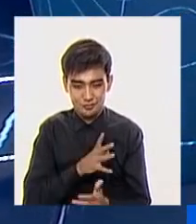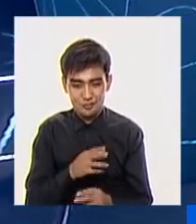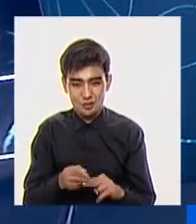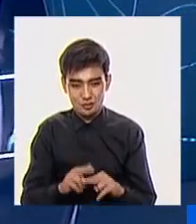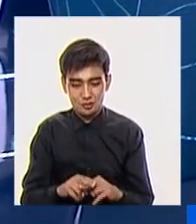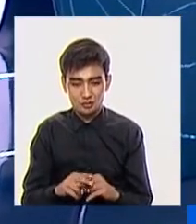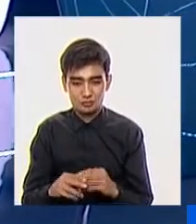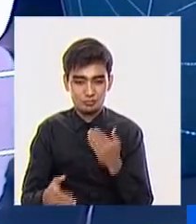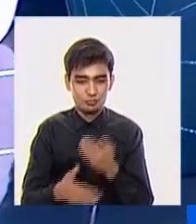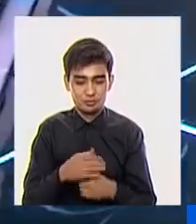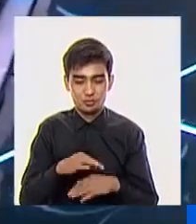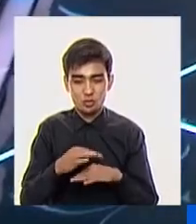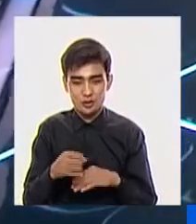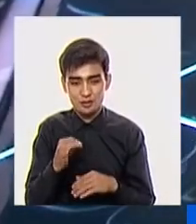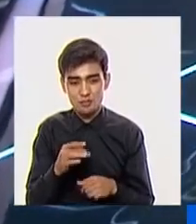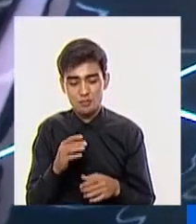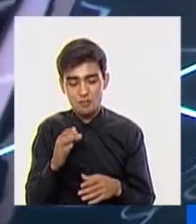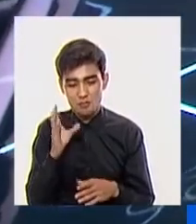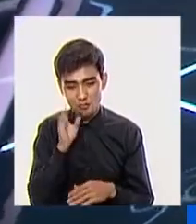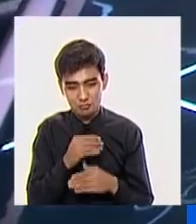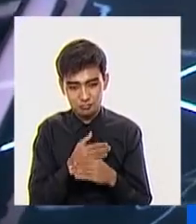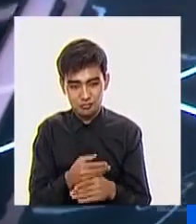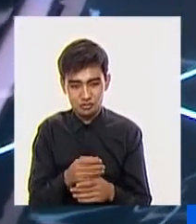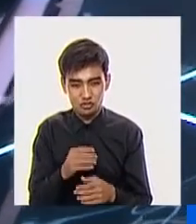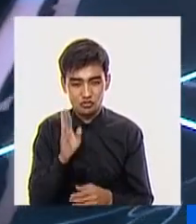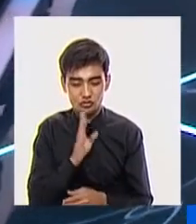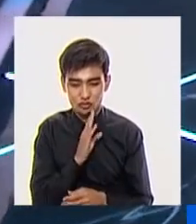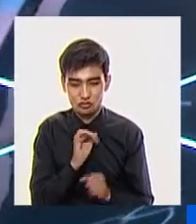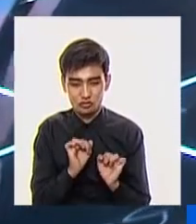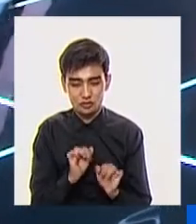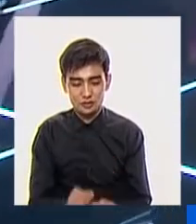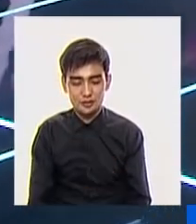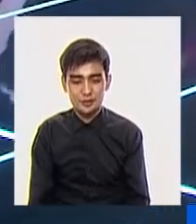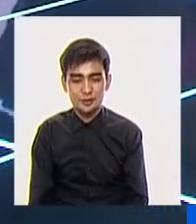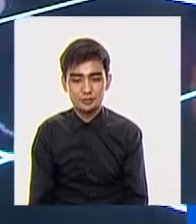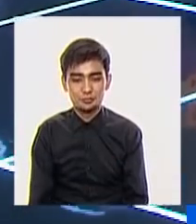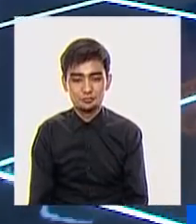относятся правозащитники и поможет ли это защитить женщин, узнавала Зарина Беремкул.